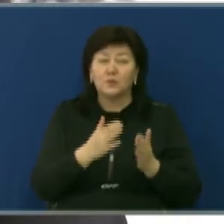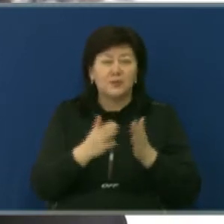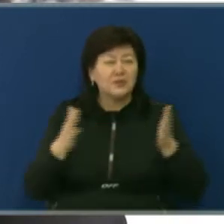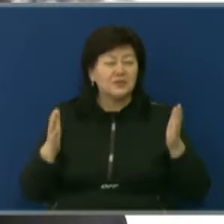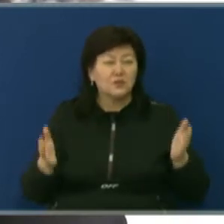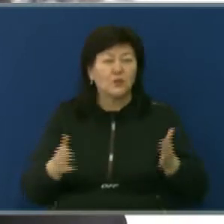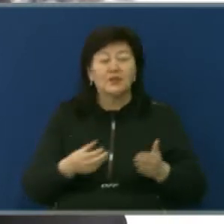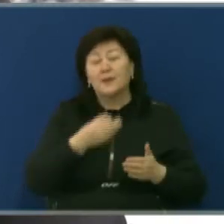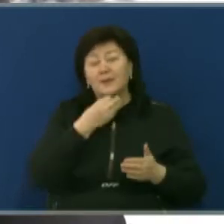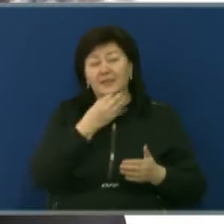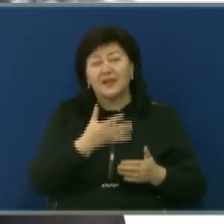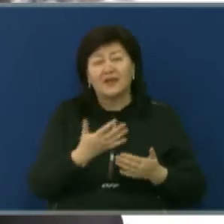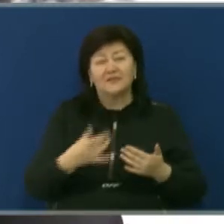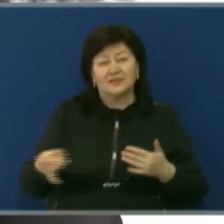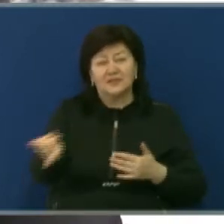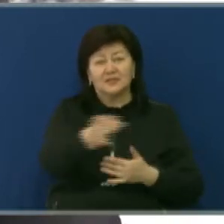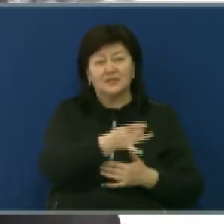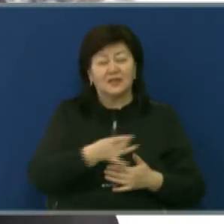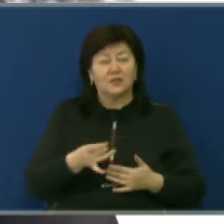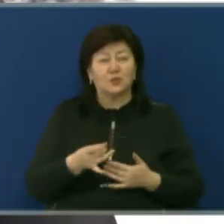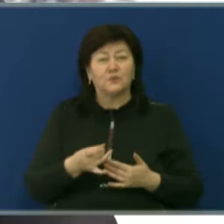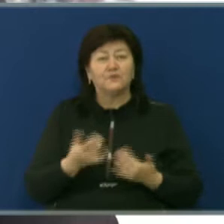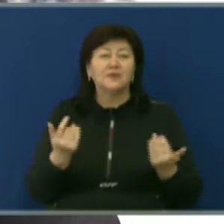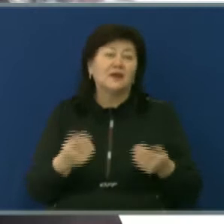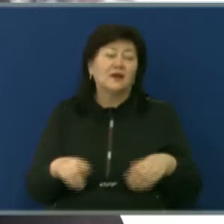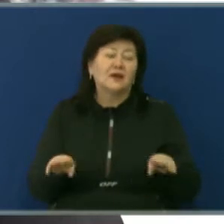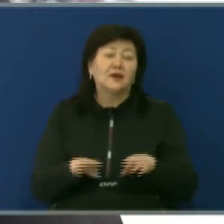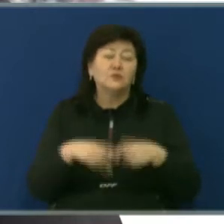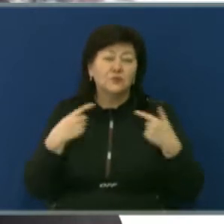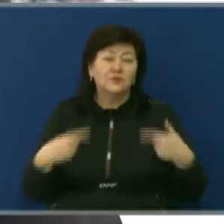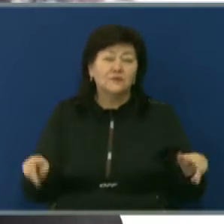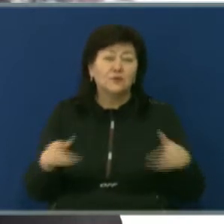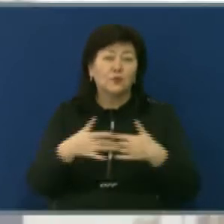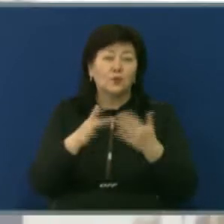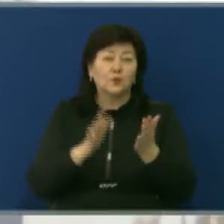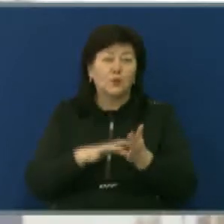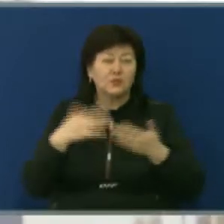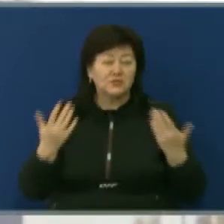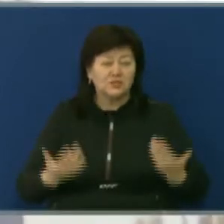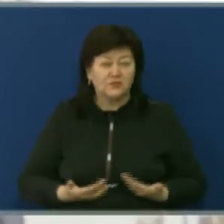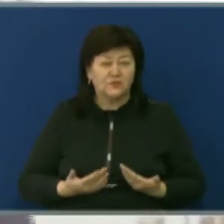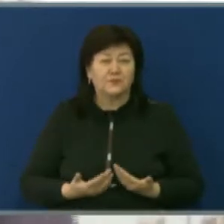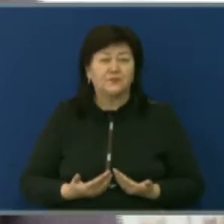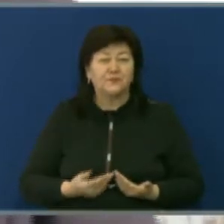просторный. Нам нравится этот район Карагайлы. Как будто в другом городе живем.